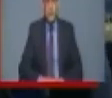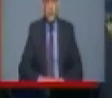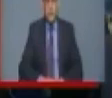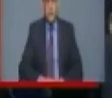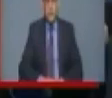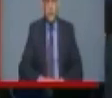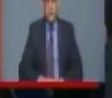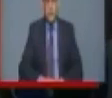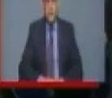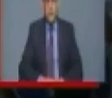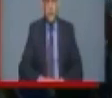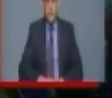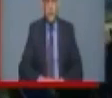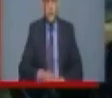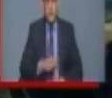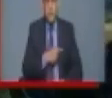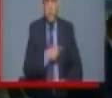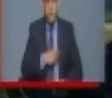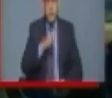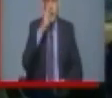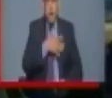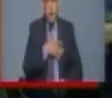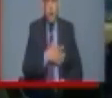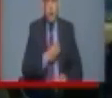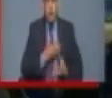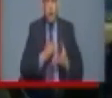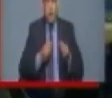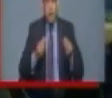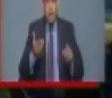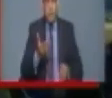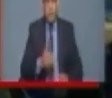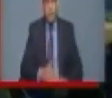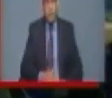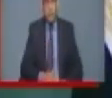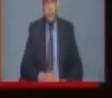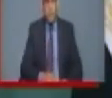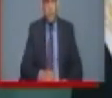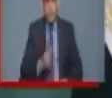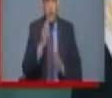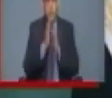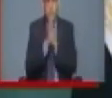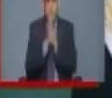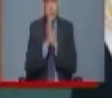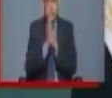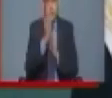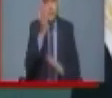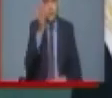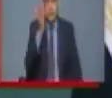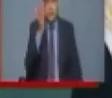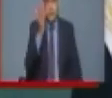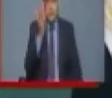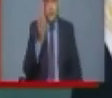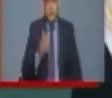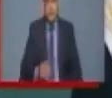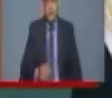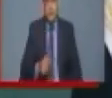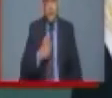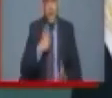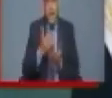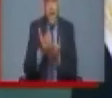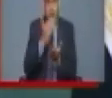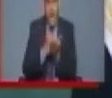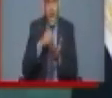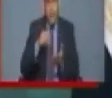صراحة، عكس بقى ما قالوا في أمريكا لو لم تكن هناك إسرائيل لصنعنا إسرائيل،